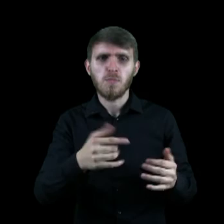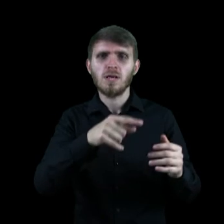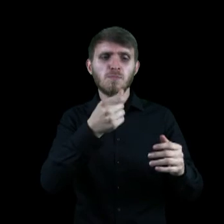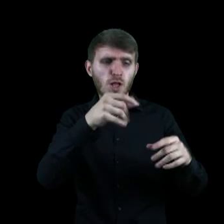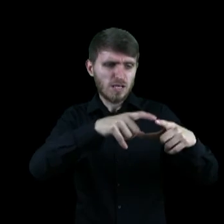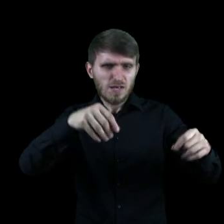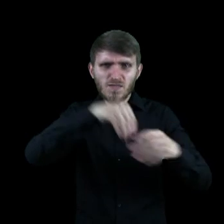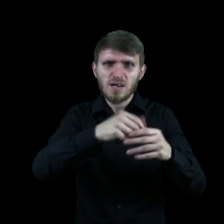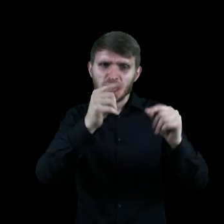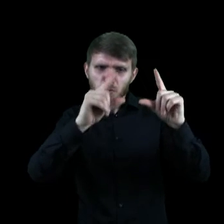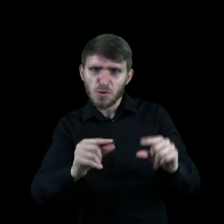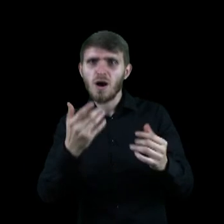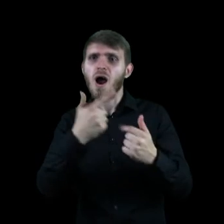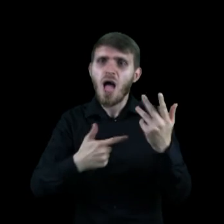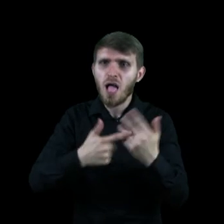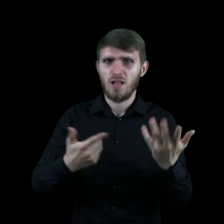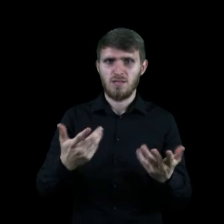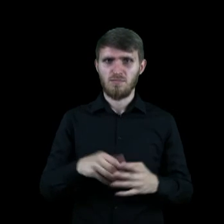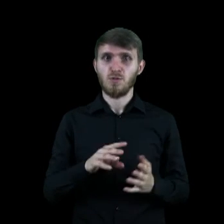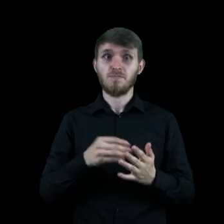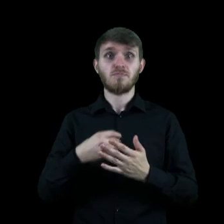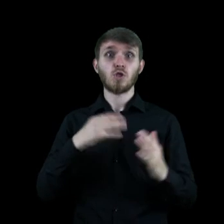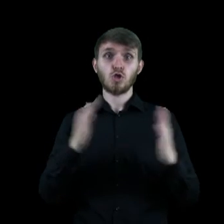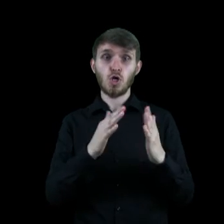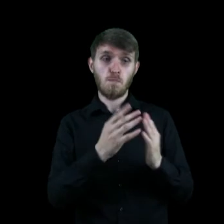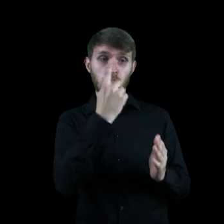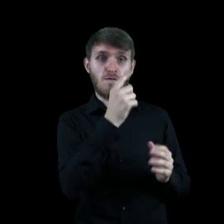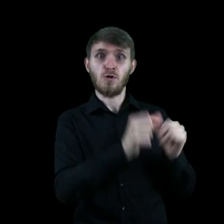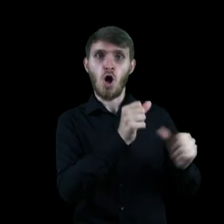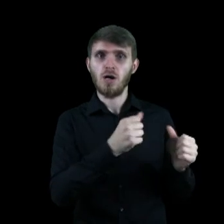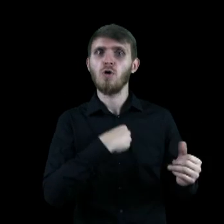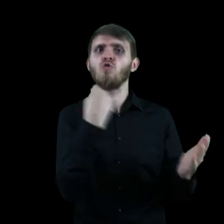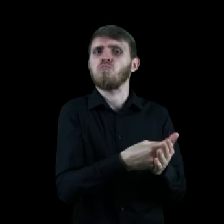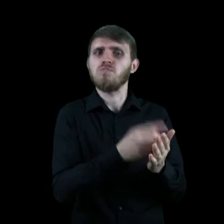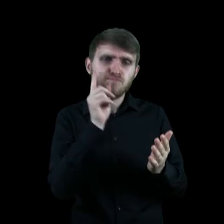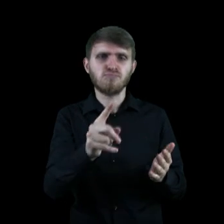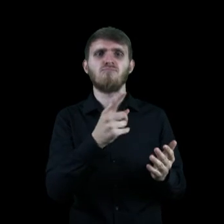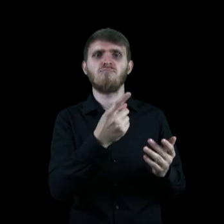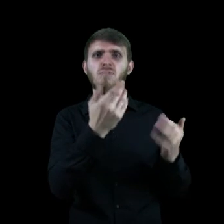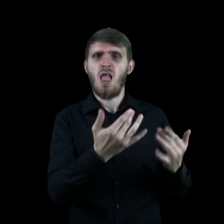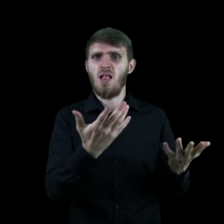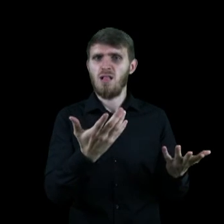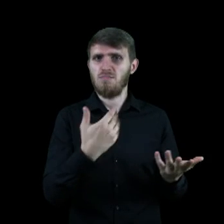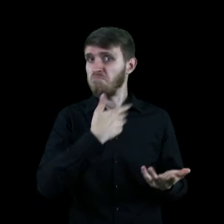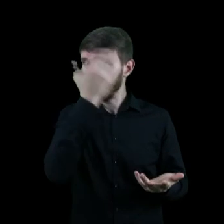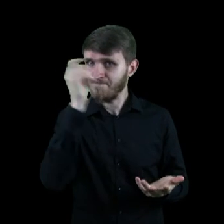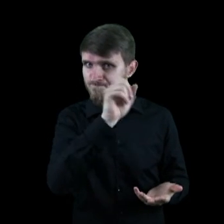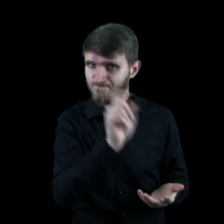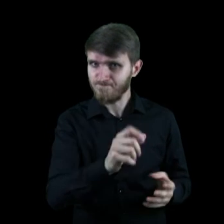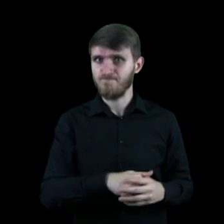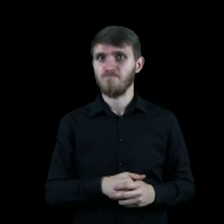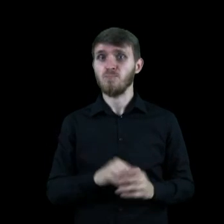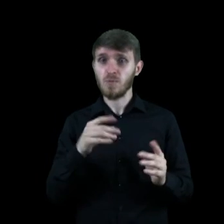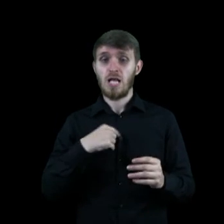Chodzi o to, ile musiał kosztować ten dom w roku pierwszym. Że po korekcie o inflację przy wzroście o 10%,